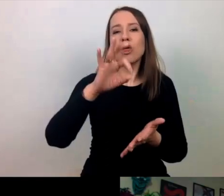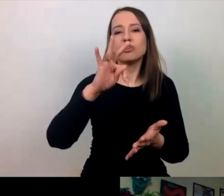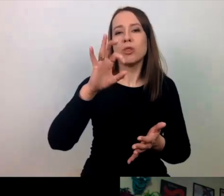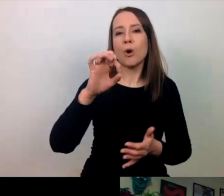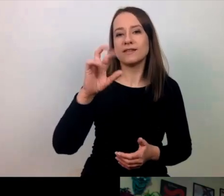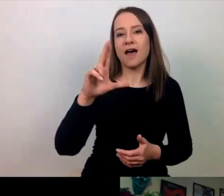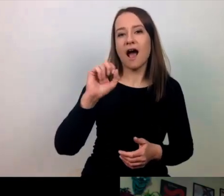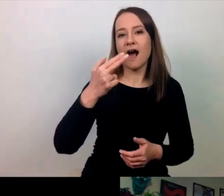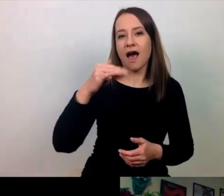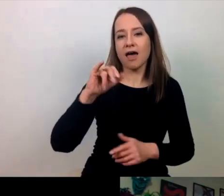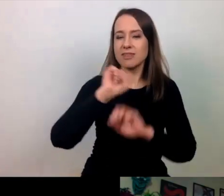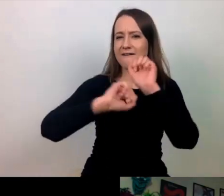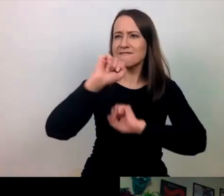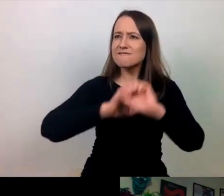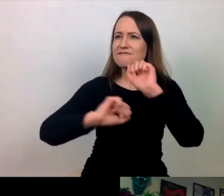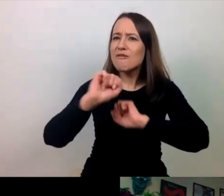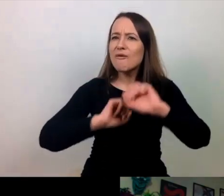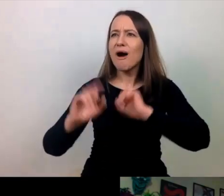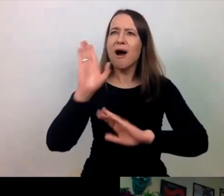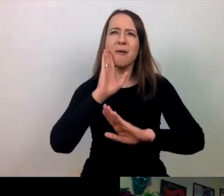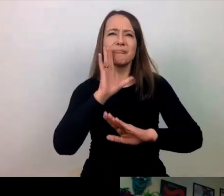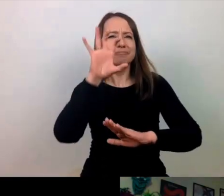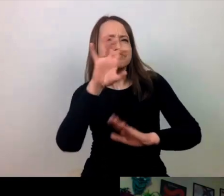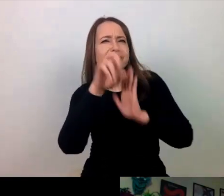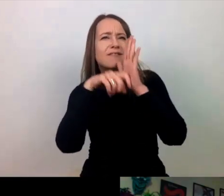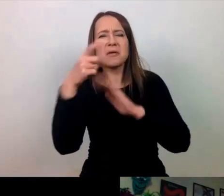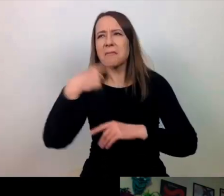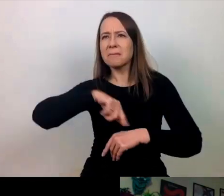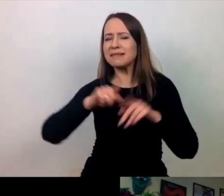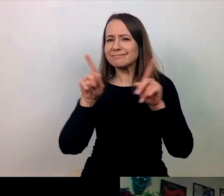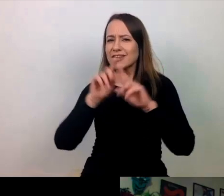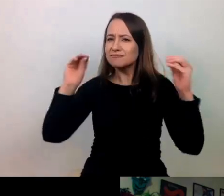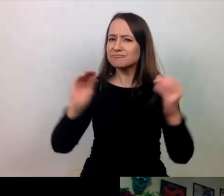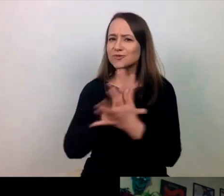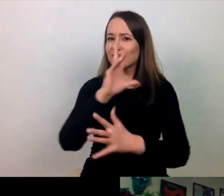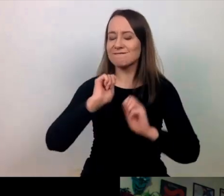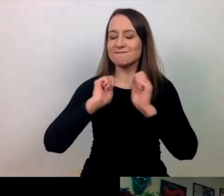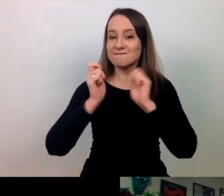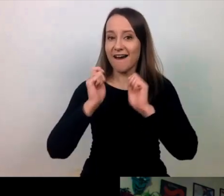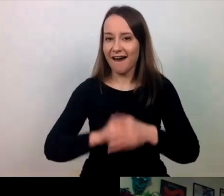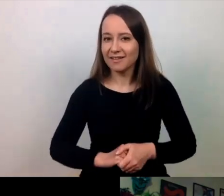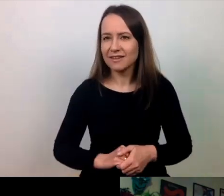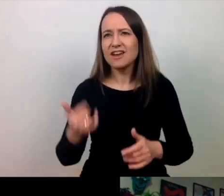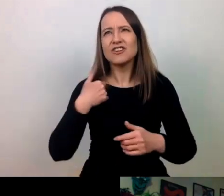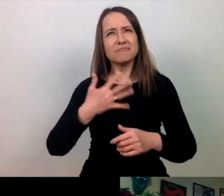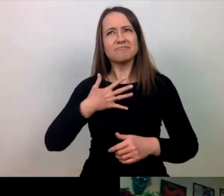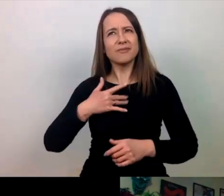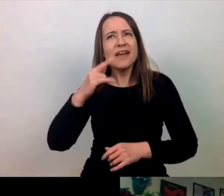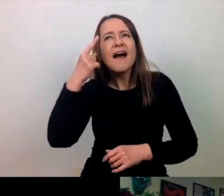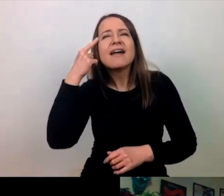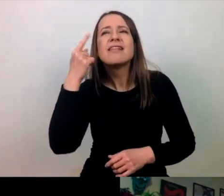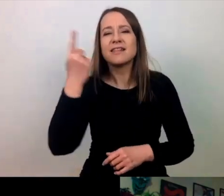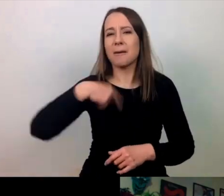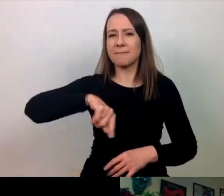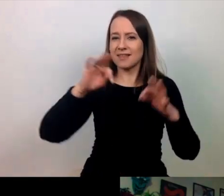takie wakacje, do jakich przyzwyczailiśmy się i o jakich chyba jednak tęsknimy. Poczułaś takich troszeczkę